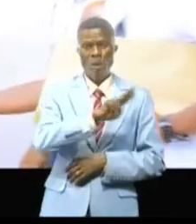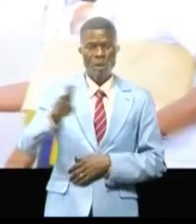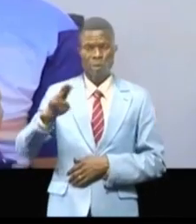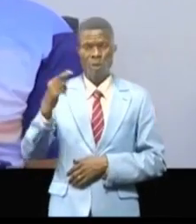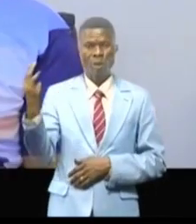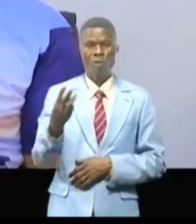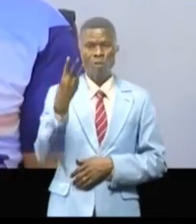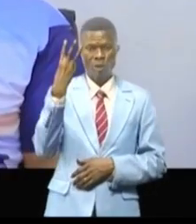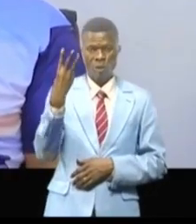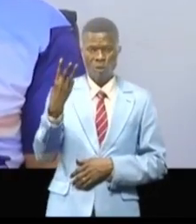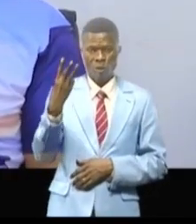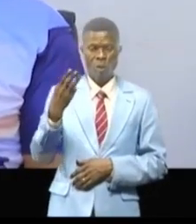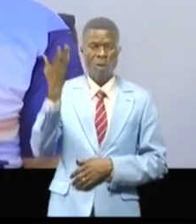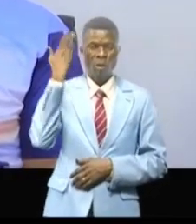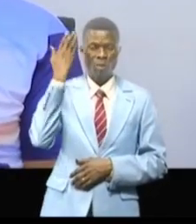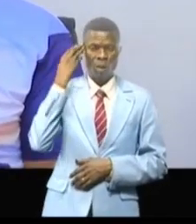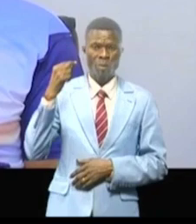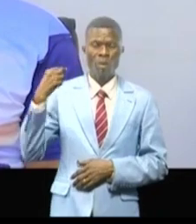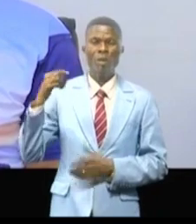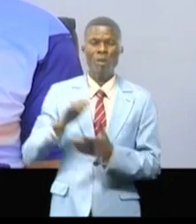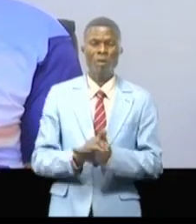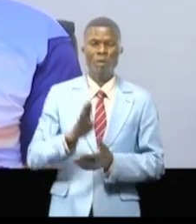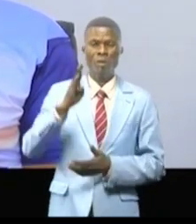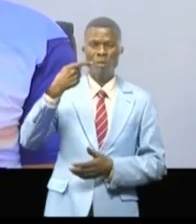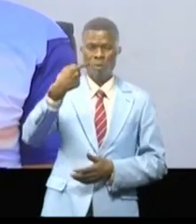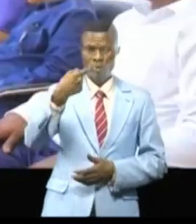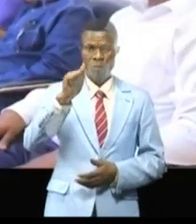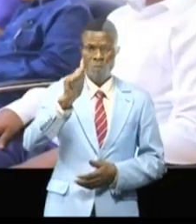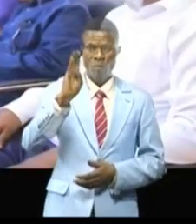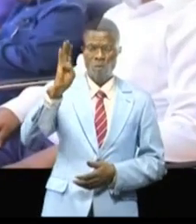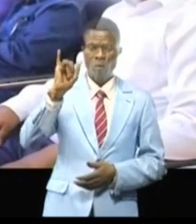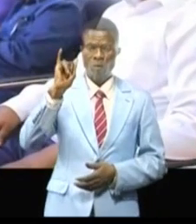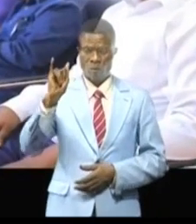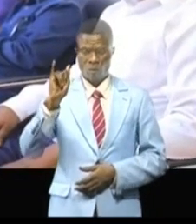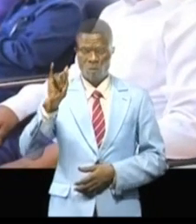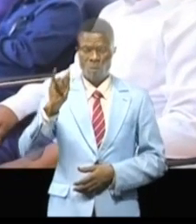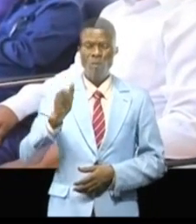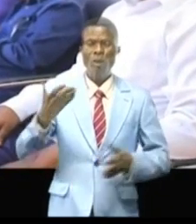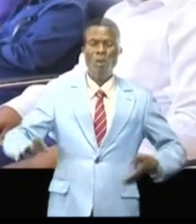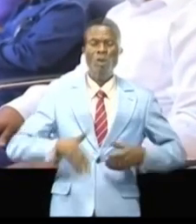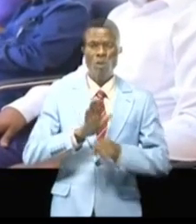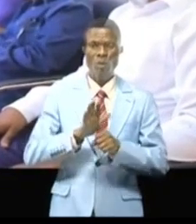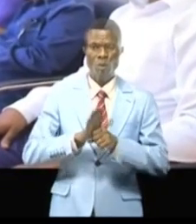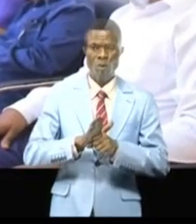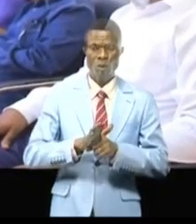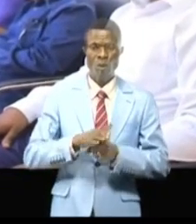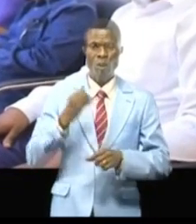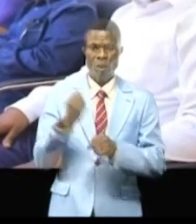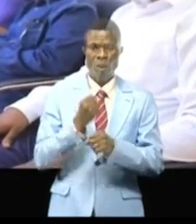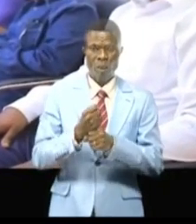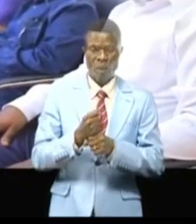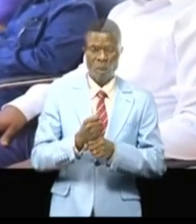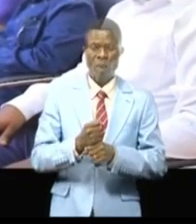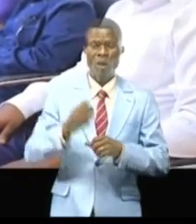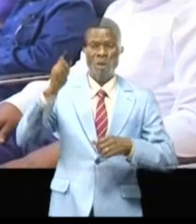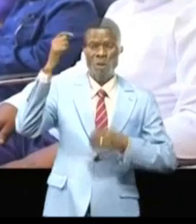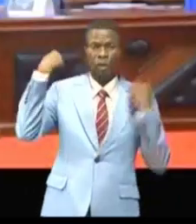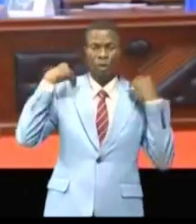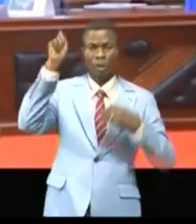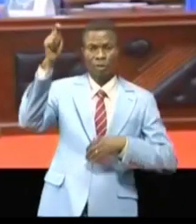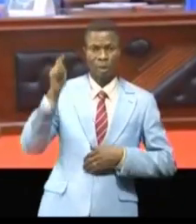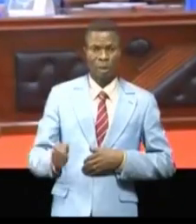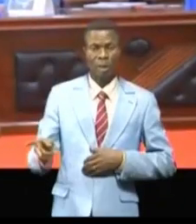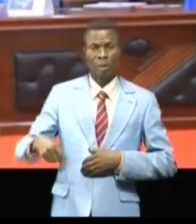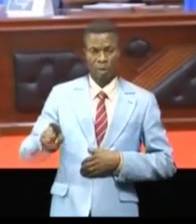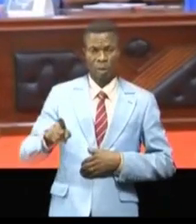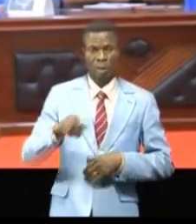présidentielles. Monsieur Gabi Mbiula, très satisfait d'un climat de paix et d'un élan du développement réalisé par l'administration militaire de l'Ituri en